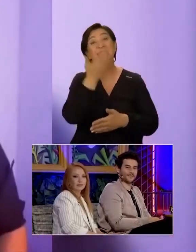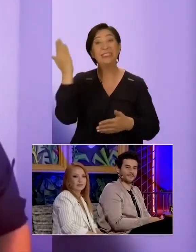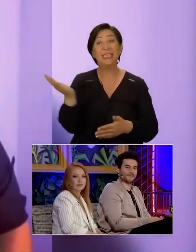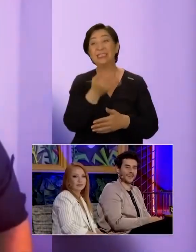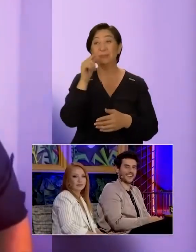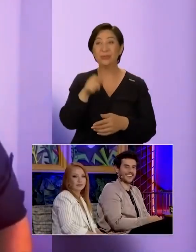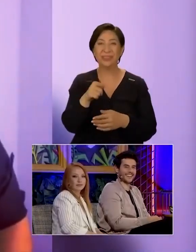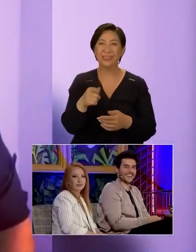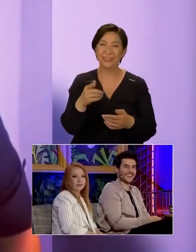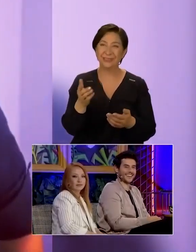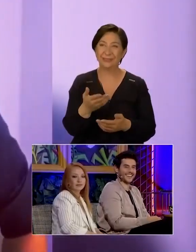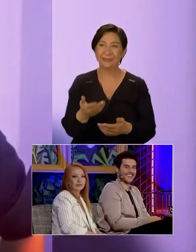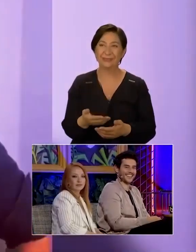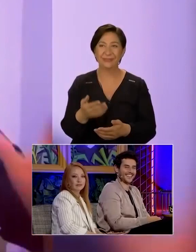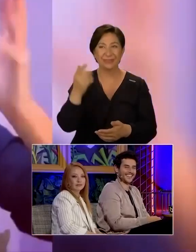geçin.